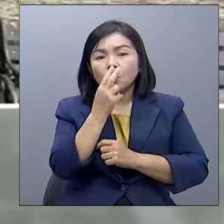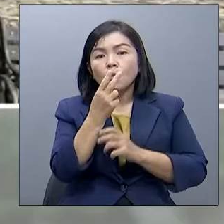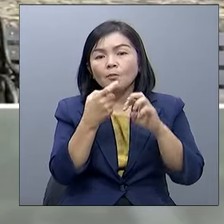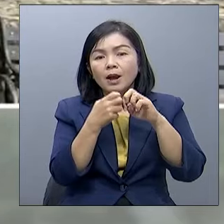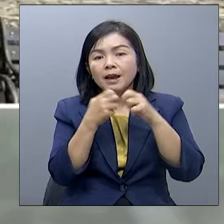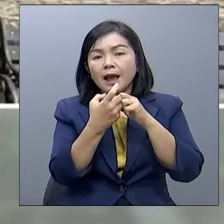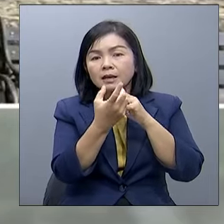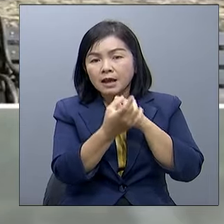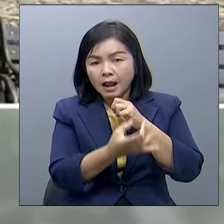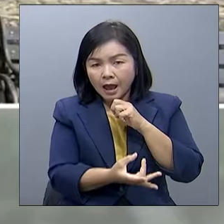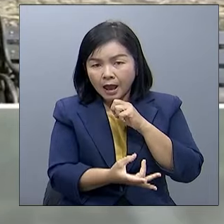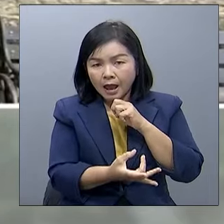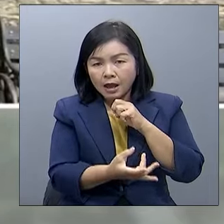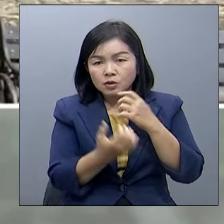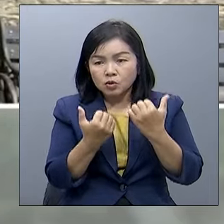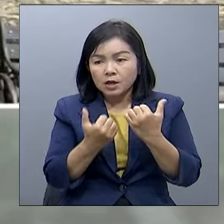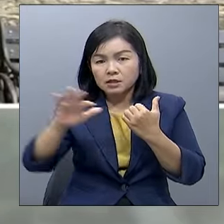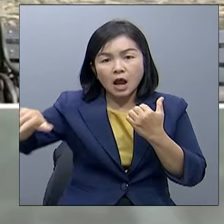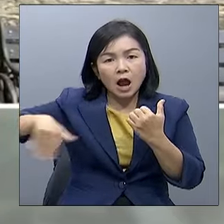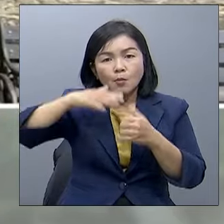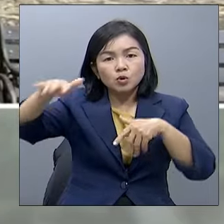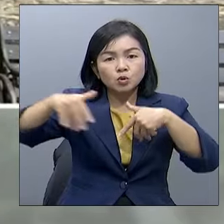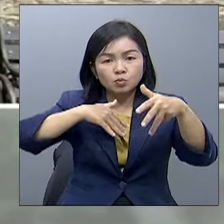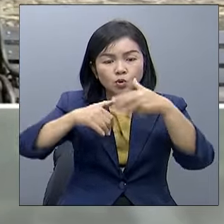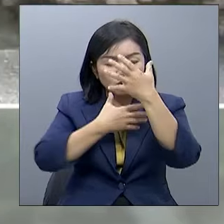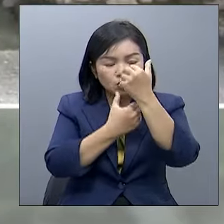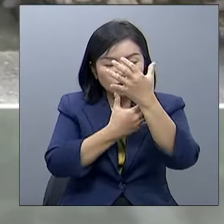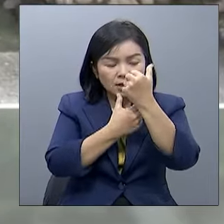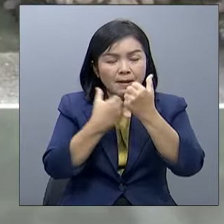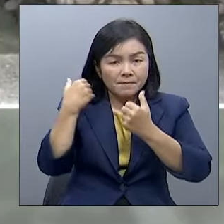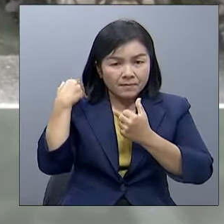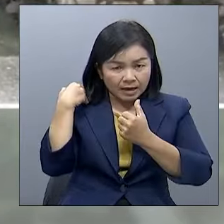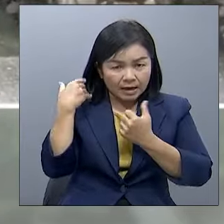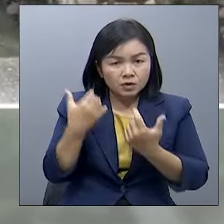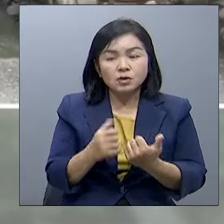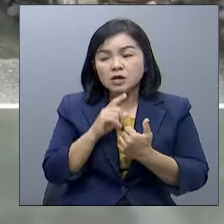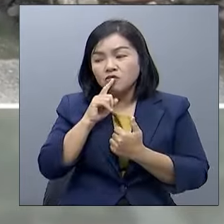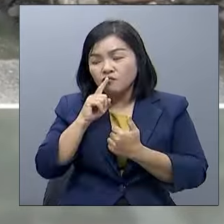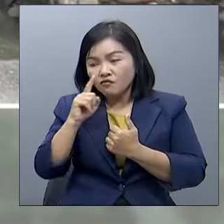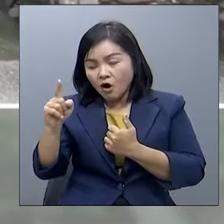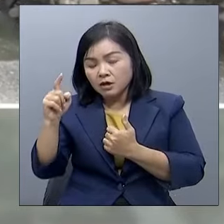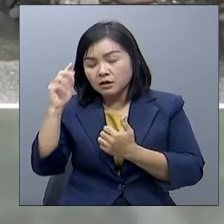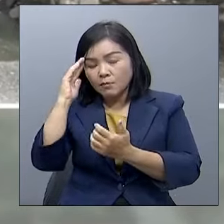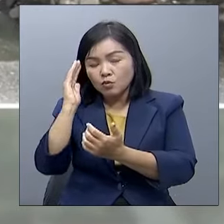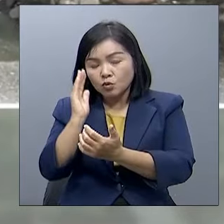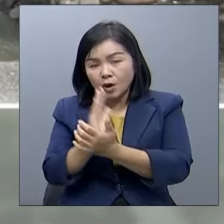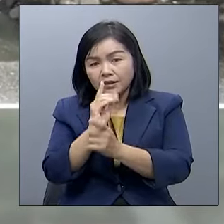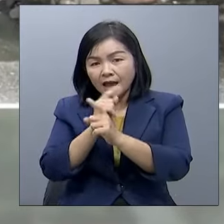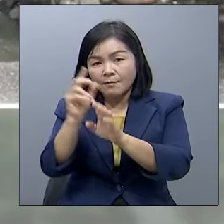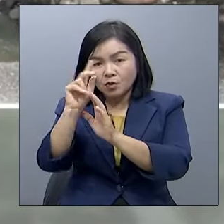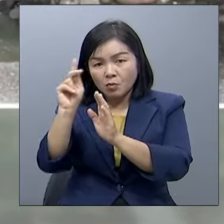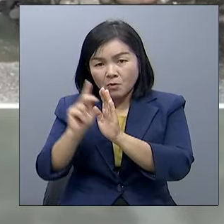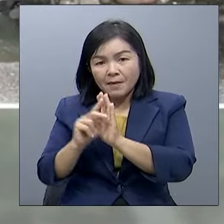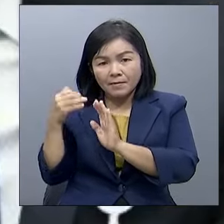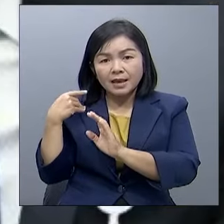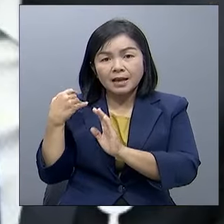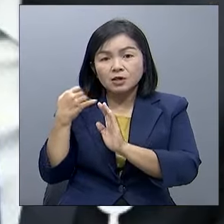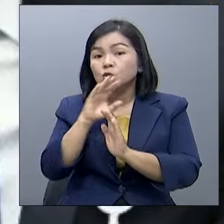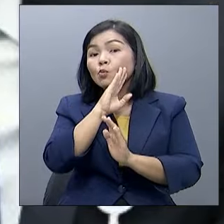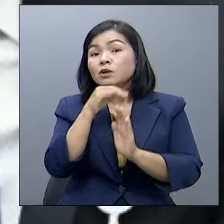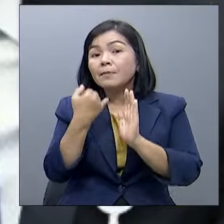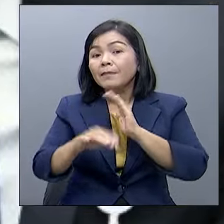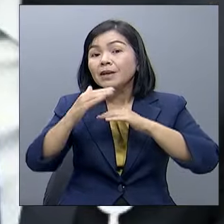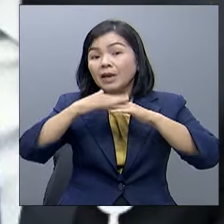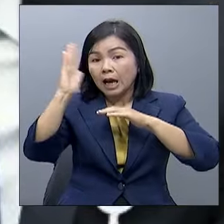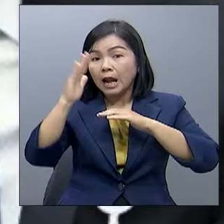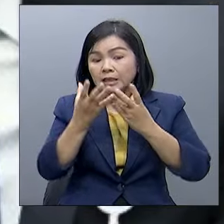ราะว่ามันเป็นเรื่องที่ทุกคนเนี่ยสนใจทีนี้การแจ้งความดำเนินคดีเสร็จแล้วเนี่ยมันจะมีผลสมมุติว่าผิดก่อนนะสมมุติว่าถ้ามันมีส่วนเกินก่อ